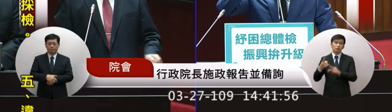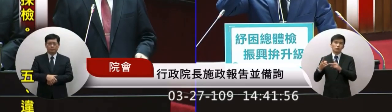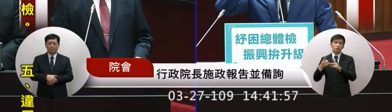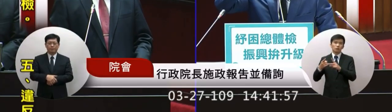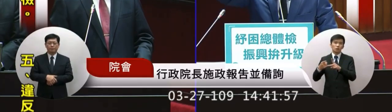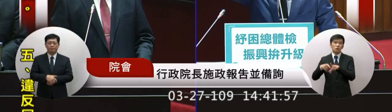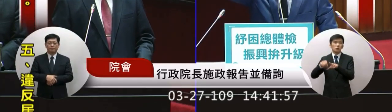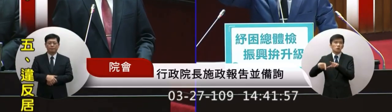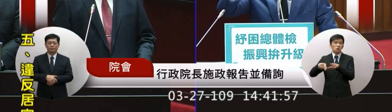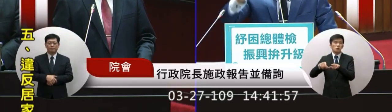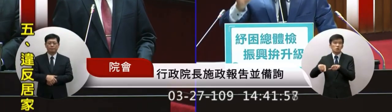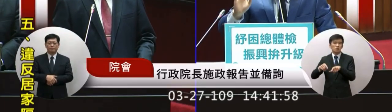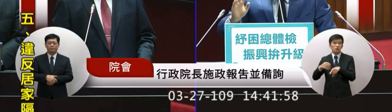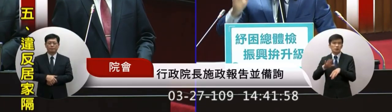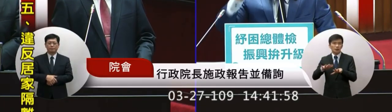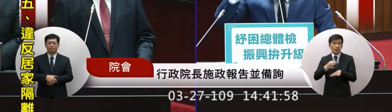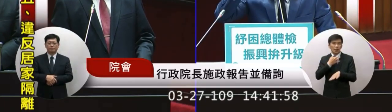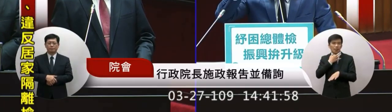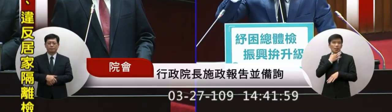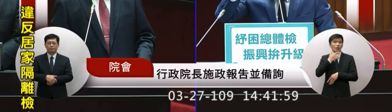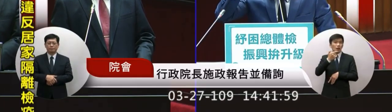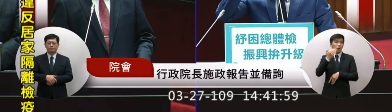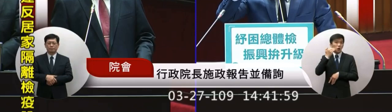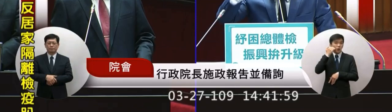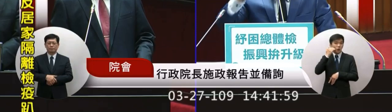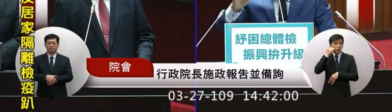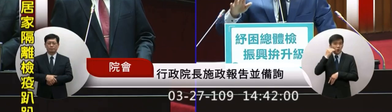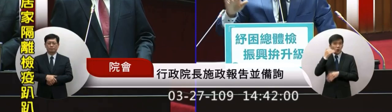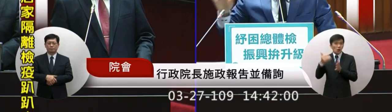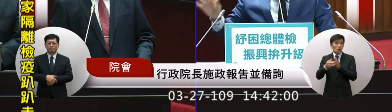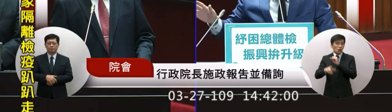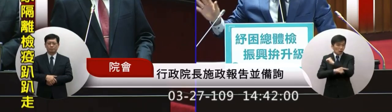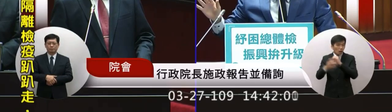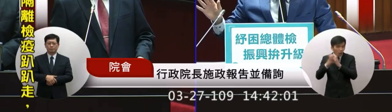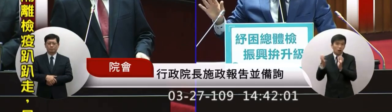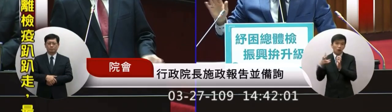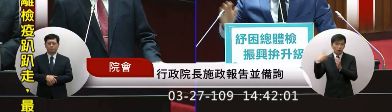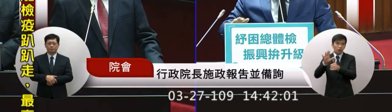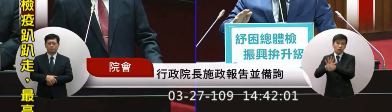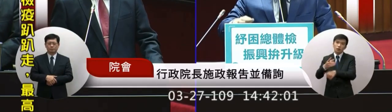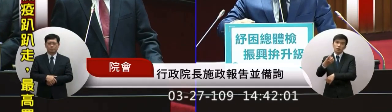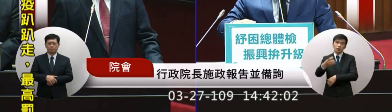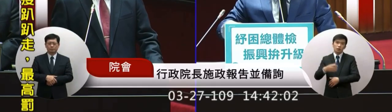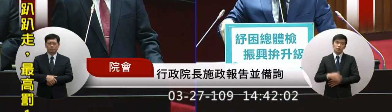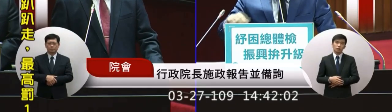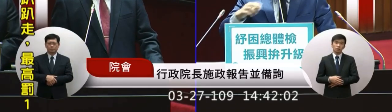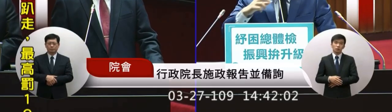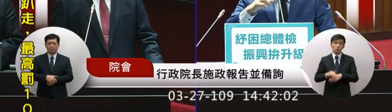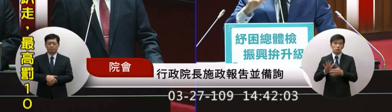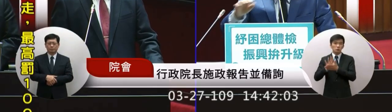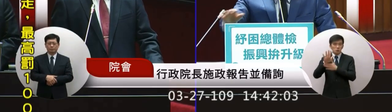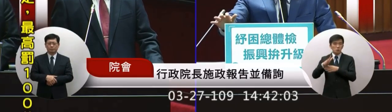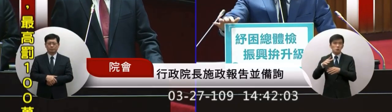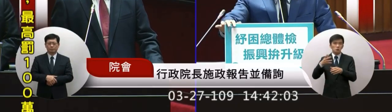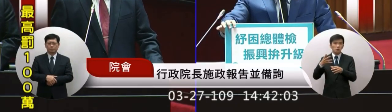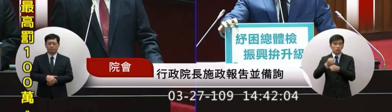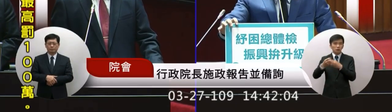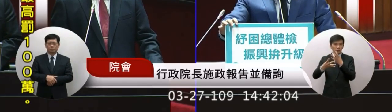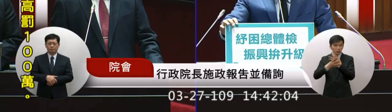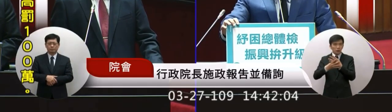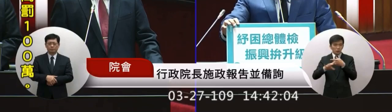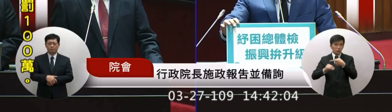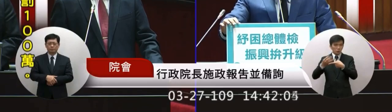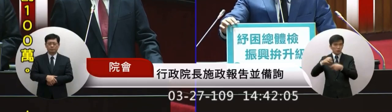该加啦，另外大概应该加的久矣的维护啊，因为现在最重要还要考虑到后面的失业率，因为这些都是大量劳工的服务业为